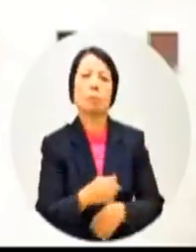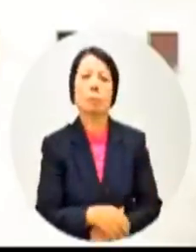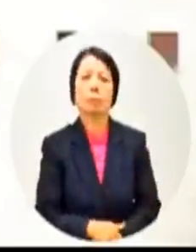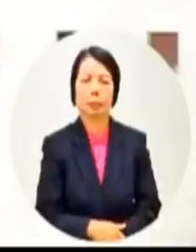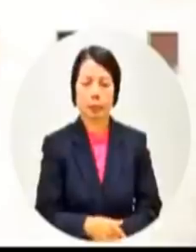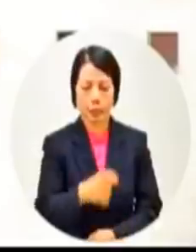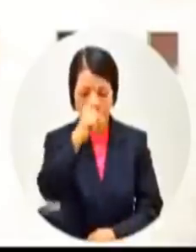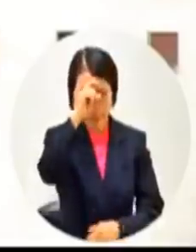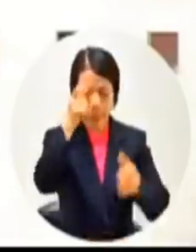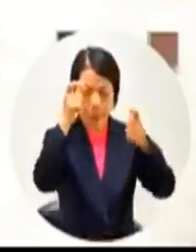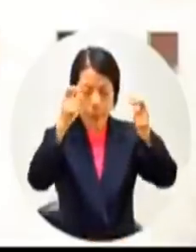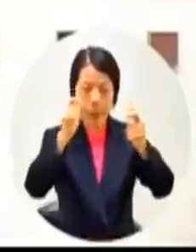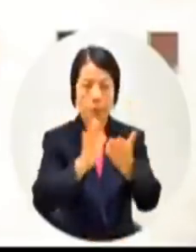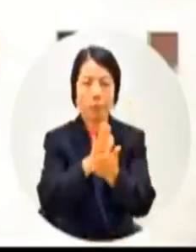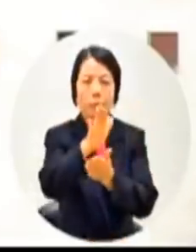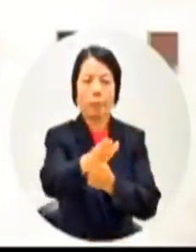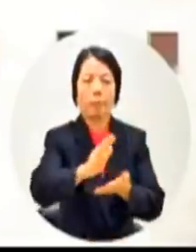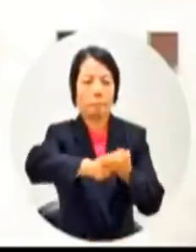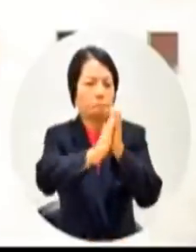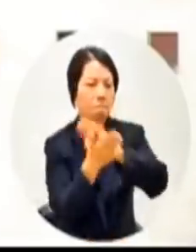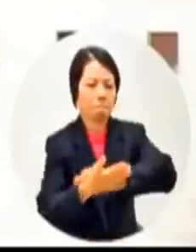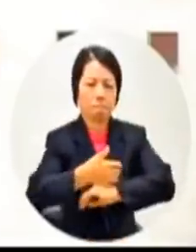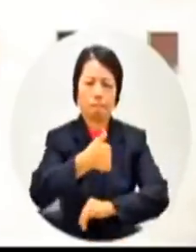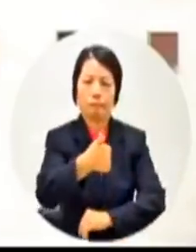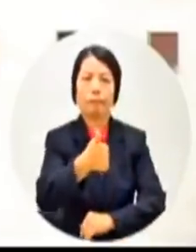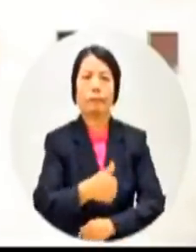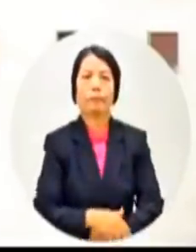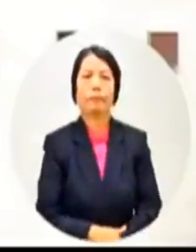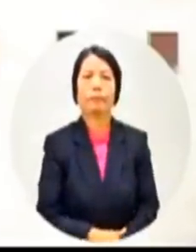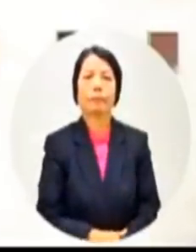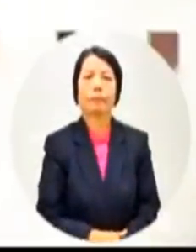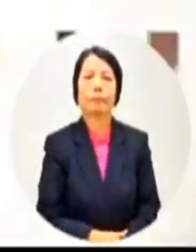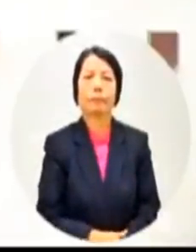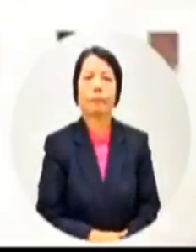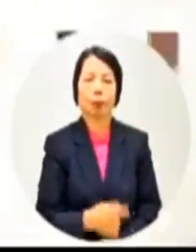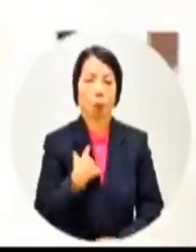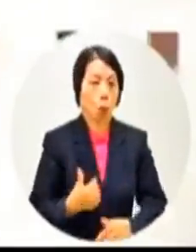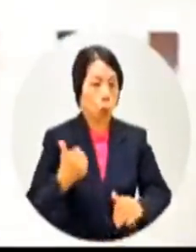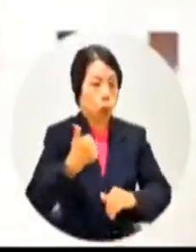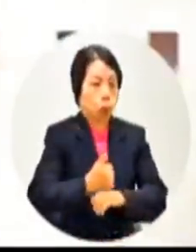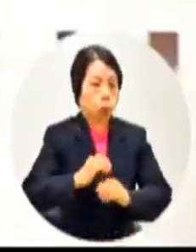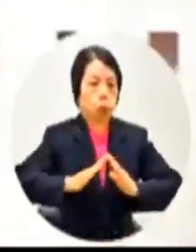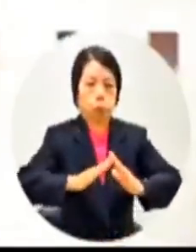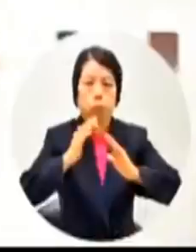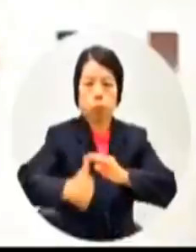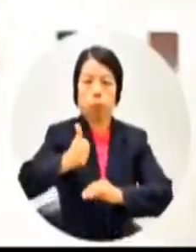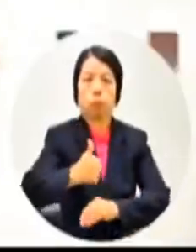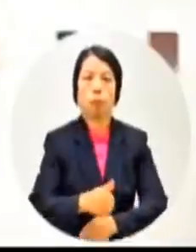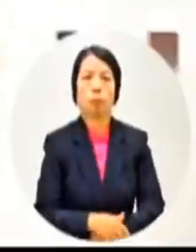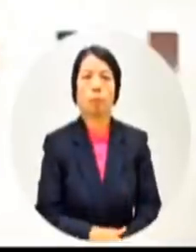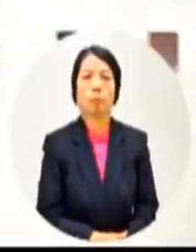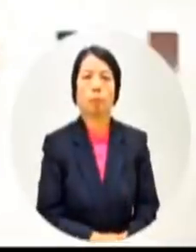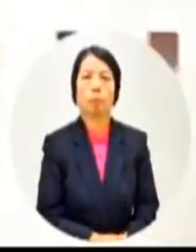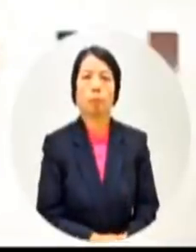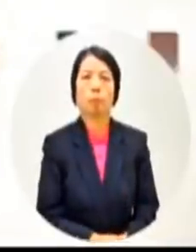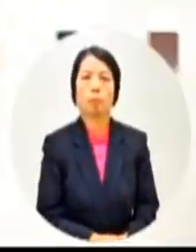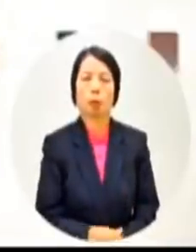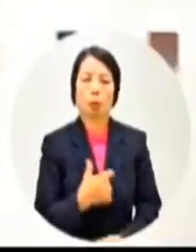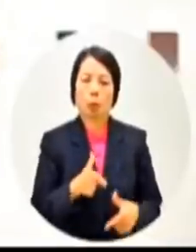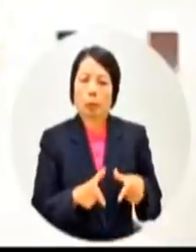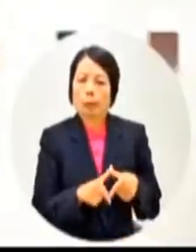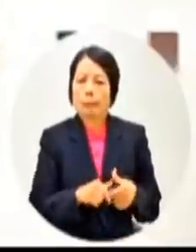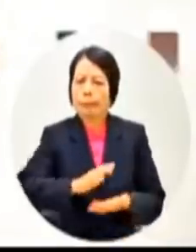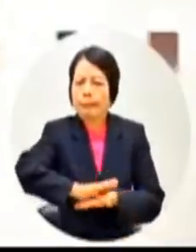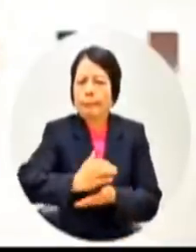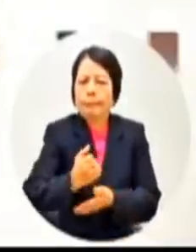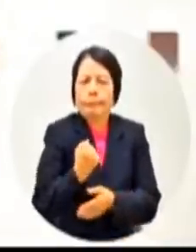好。所以国瑜担任市长，恭喜这样，我心理上的压力非常巨大。我怕的是